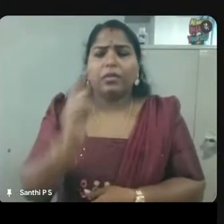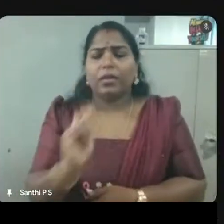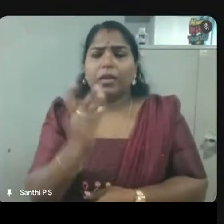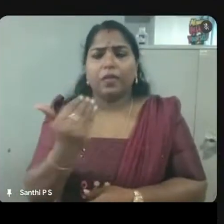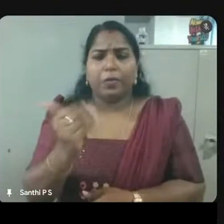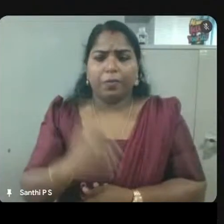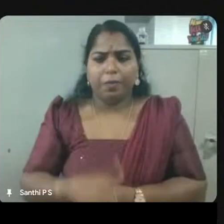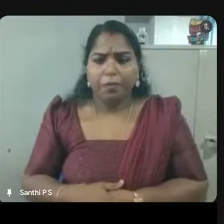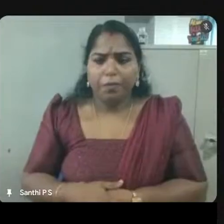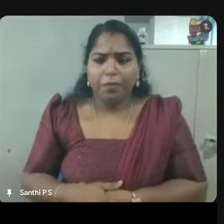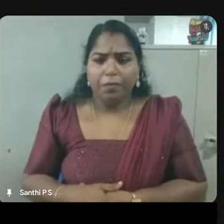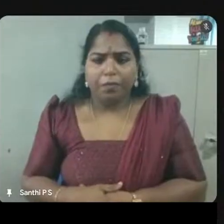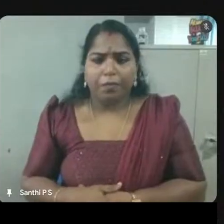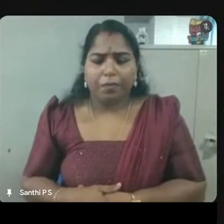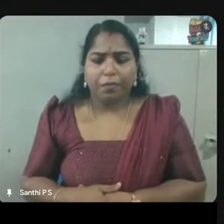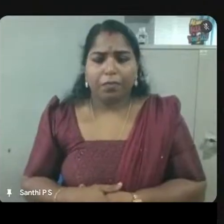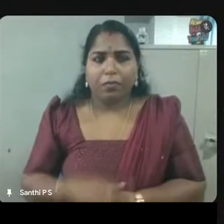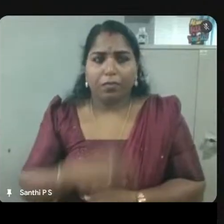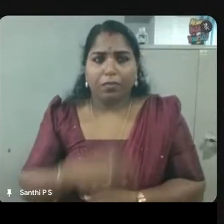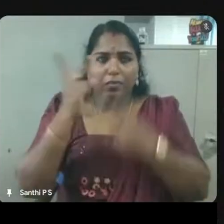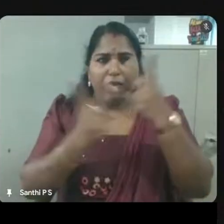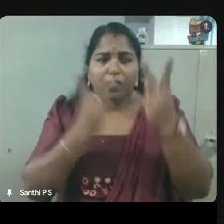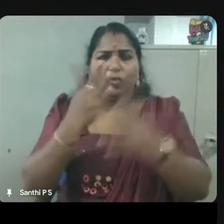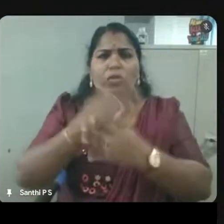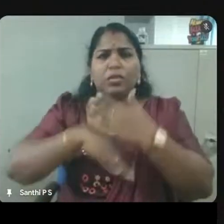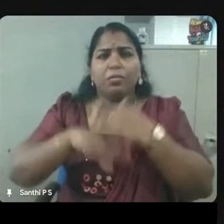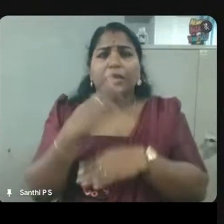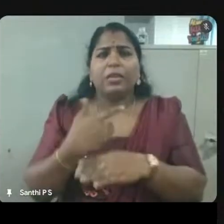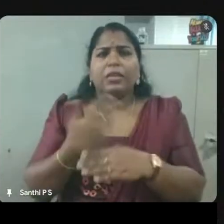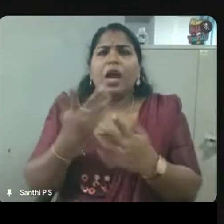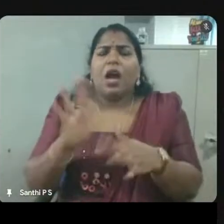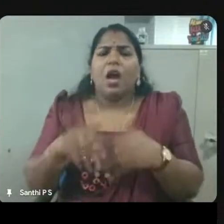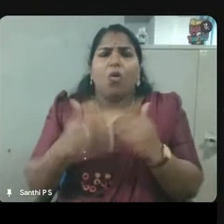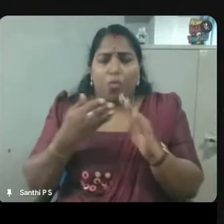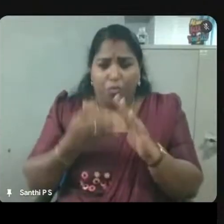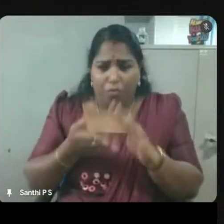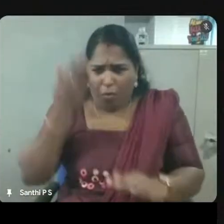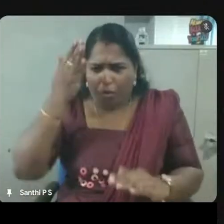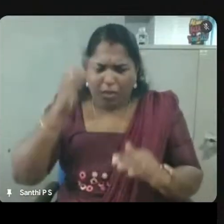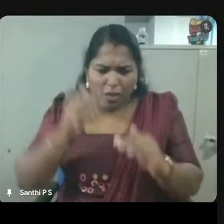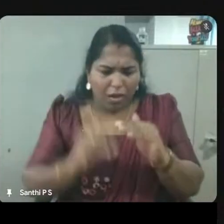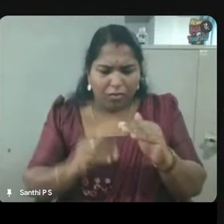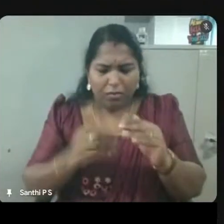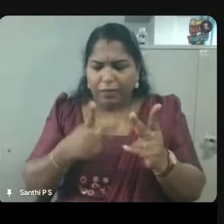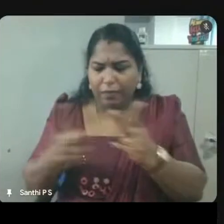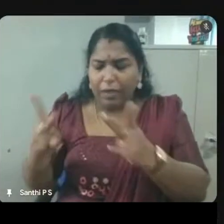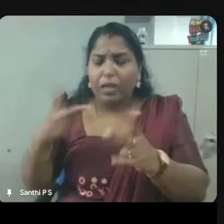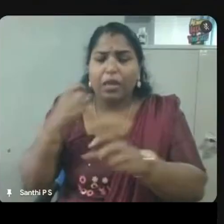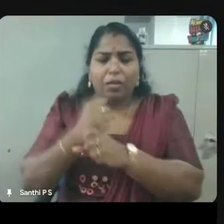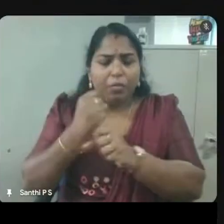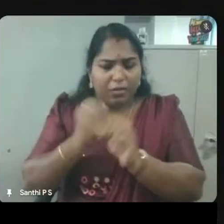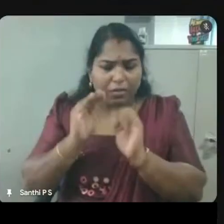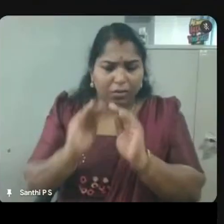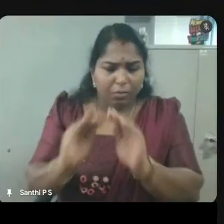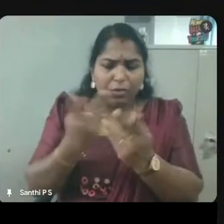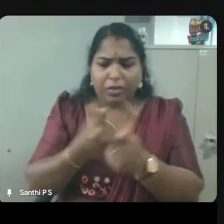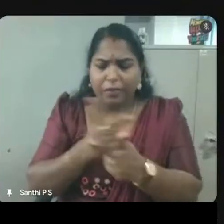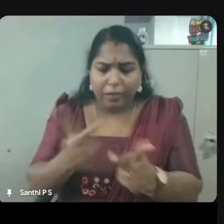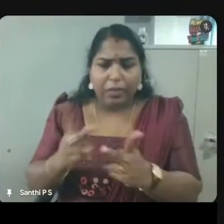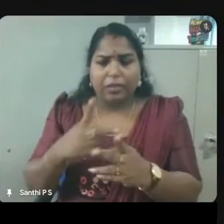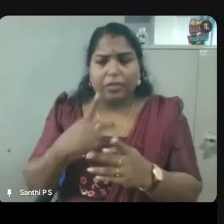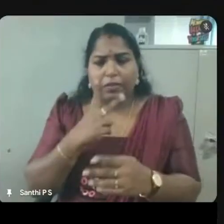വിഷ്വൽ ഡിസബിലിറ്റി എത്രത്തോളം സിവിയർ ആണെന്നുള്ളത് അനുസരിച്ച് അതിന് വേണ്ട ഗവൺമെന്റിന്റെ സപ്പോർട്ടും കാര്യങ്ങളെല്ലാം കിട്ടും. ഇപ്പൊ വൈറ്റ് കെയിൻ,